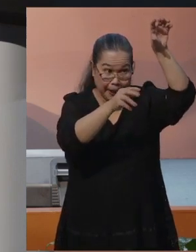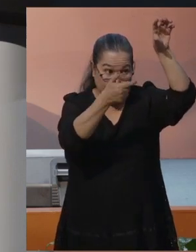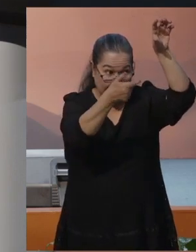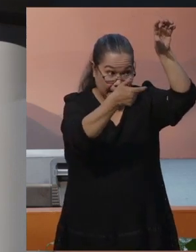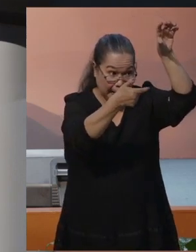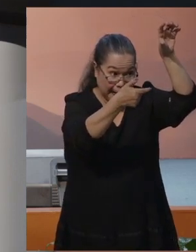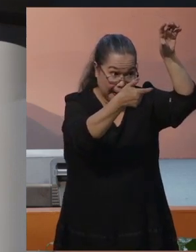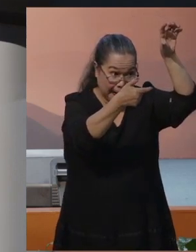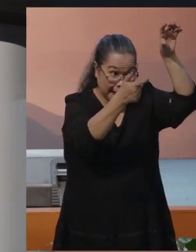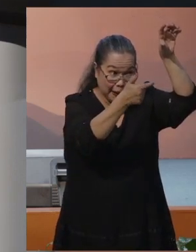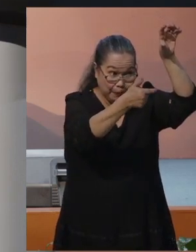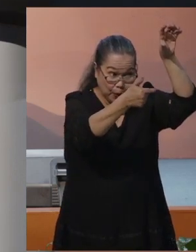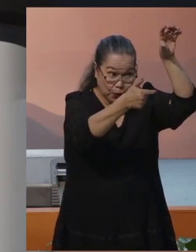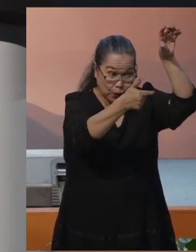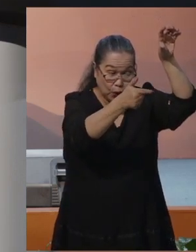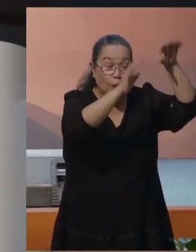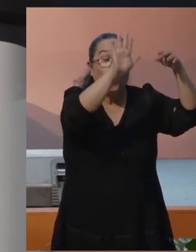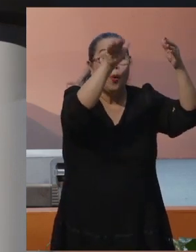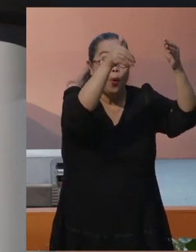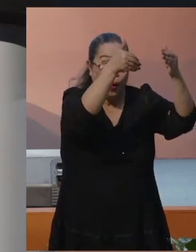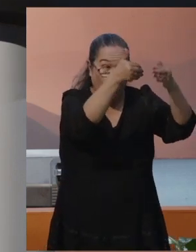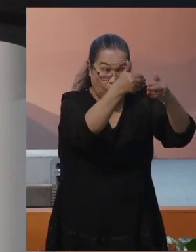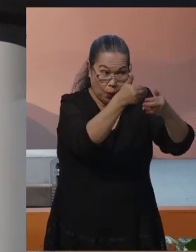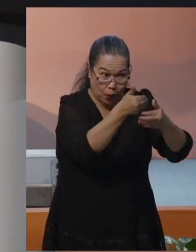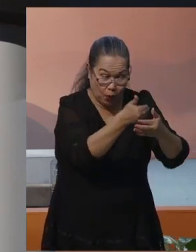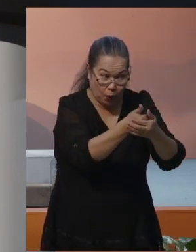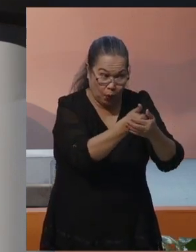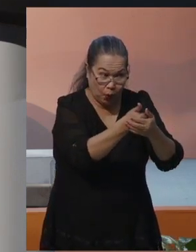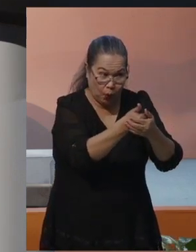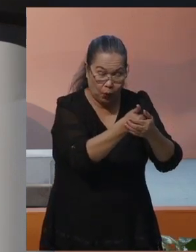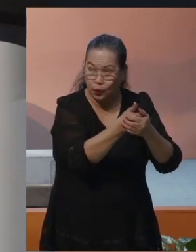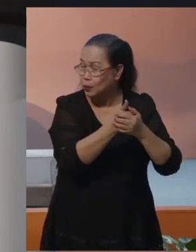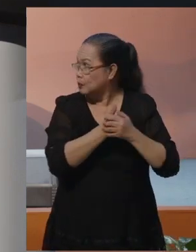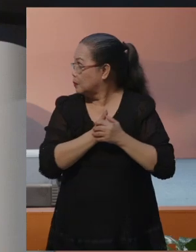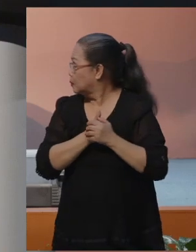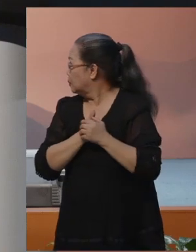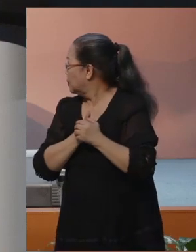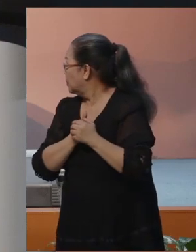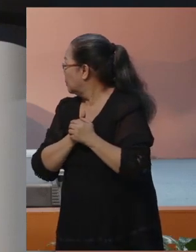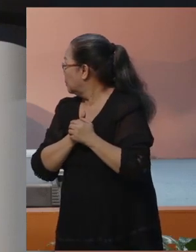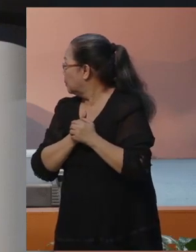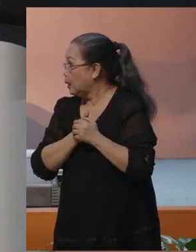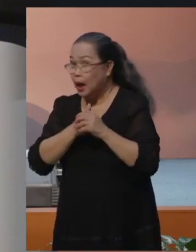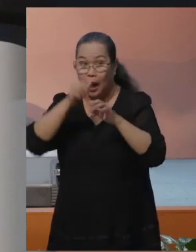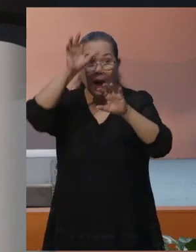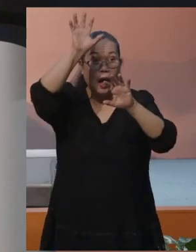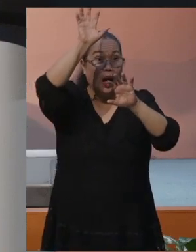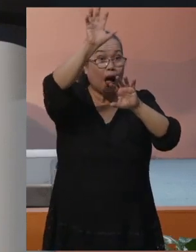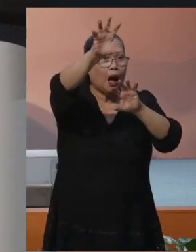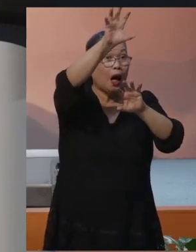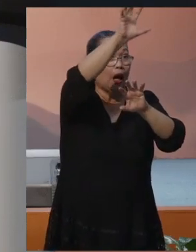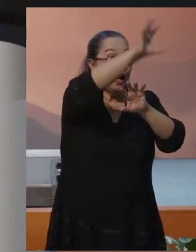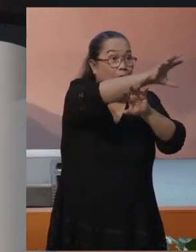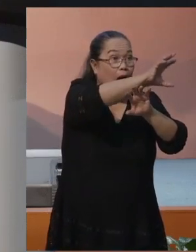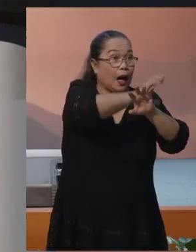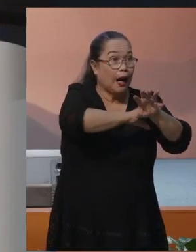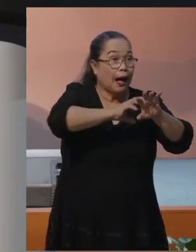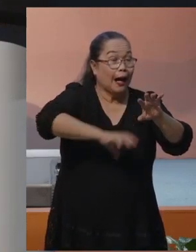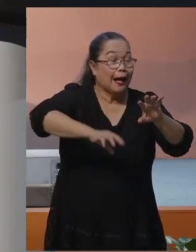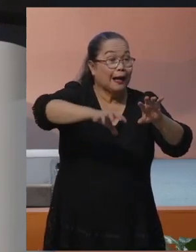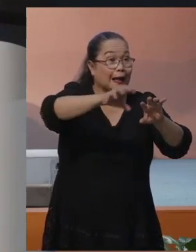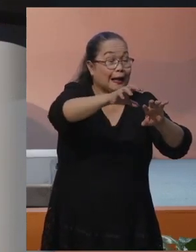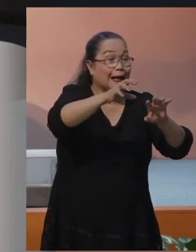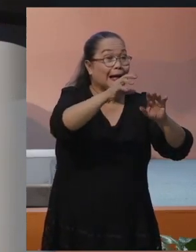nariyan lahat ang Jarmuth, Lachish, Eglon, lahat ng cities na binasa natin